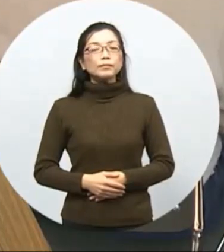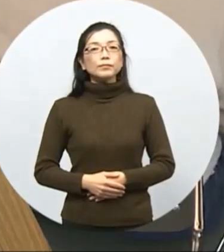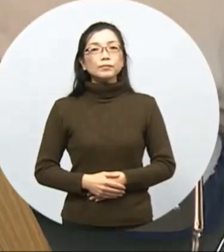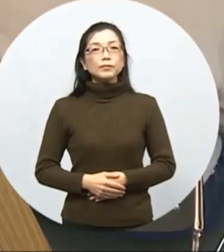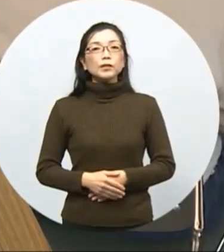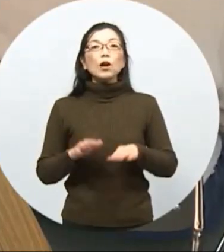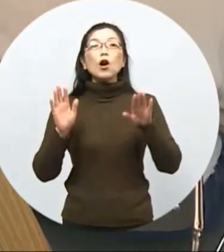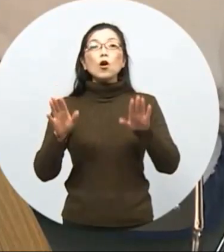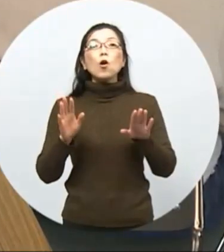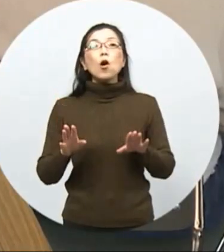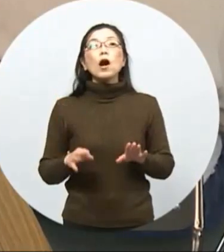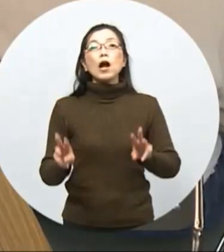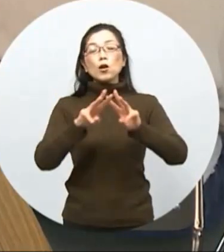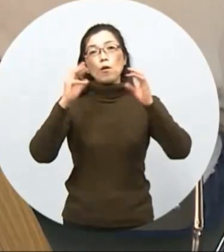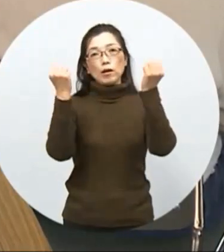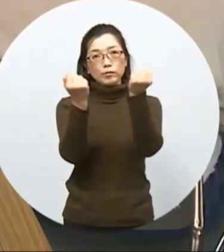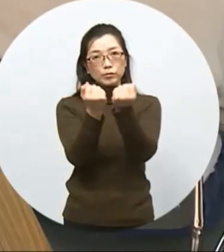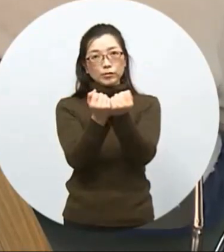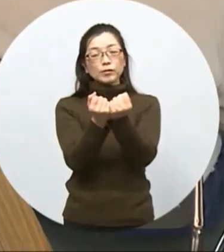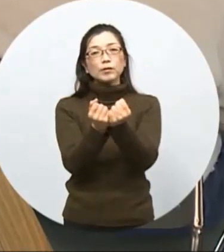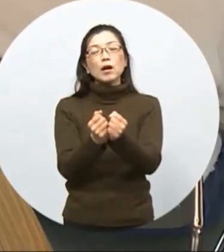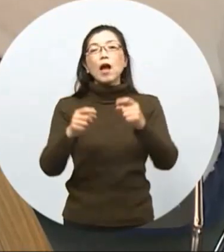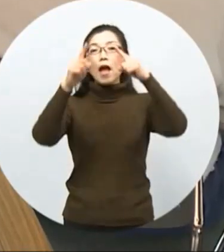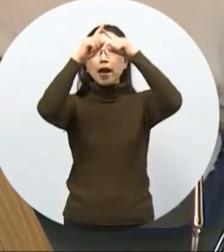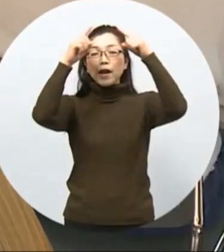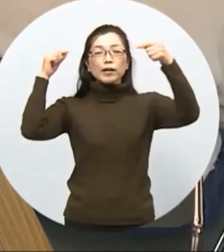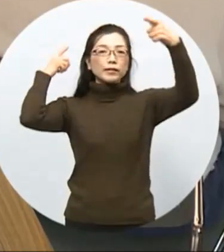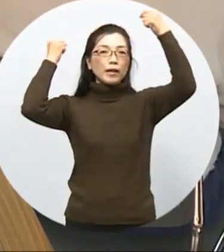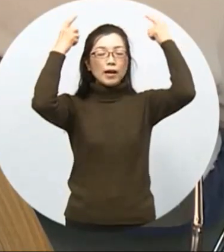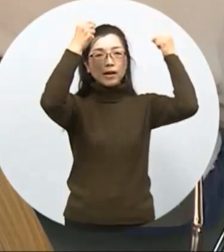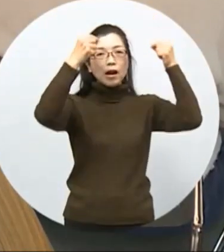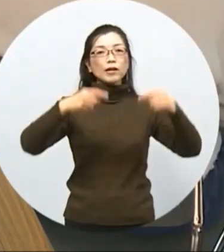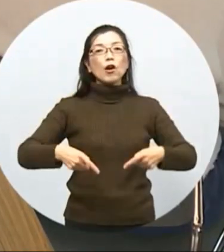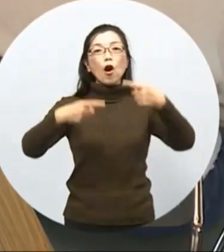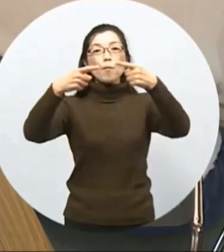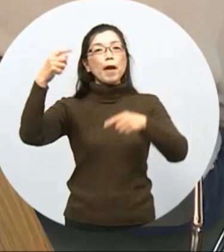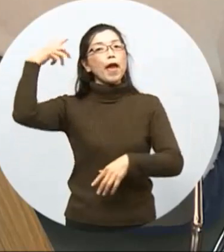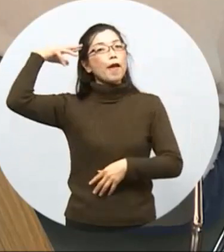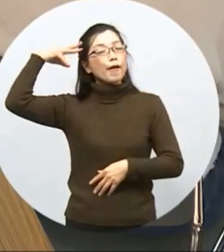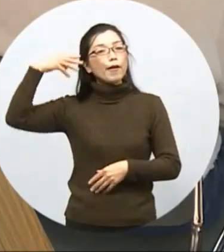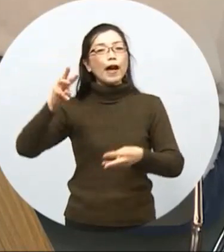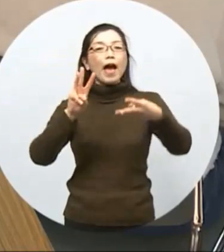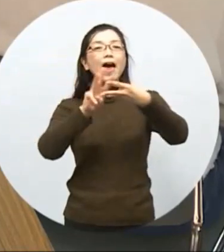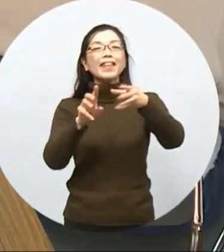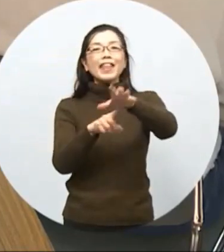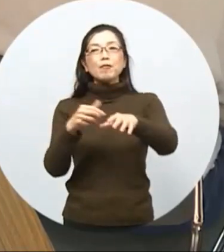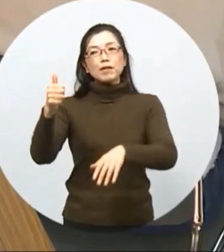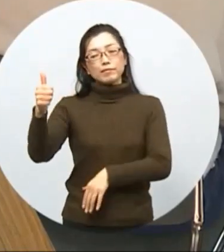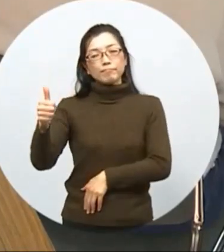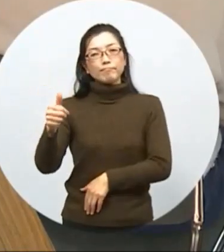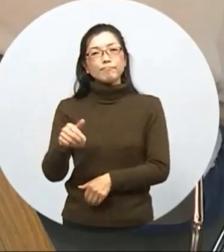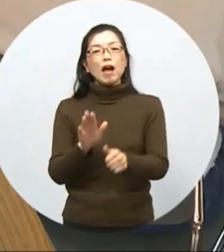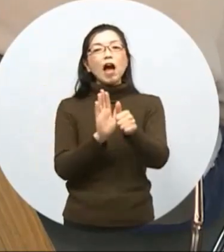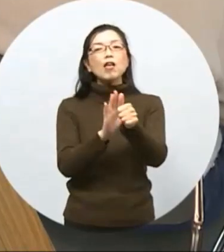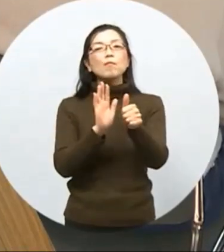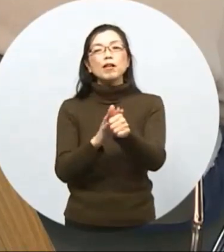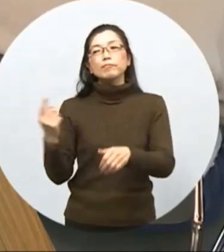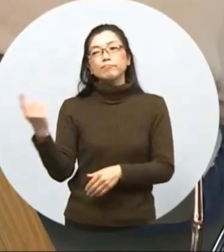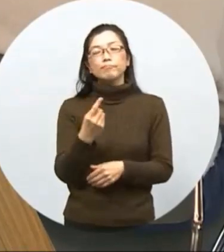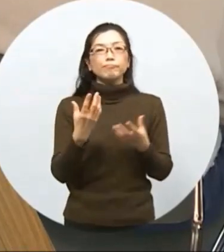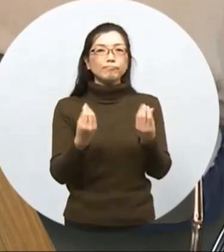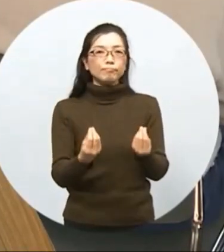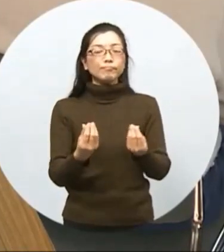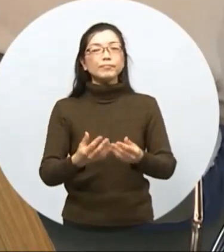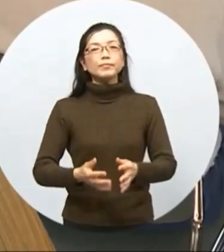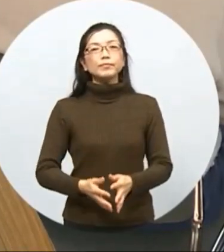また今回のワークショップには慶応義塾大学名誉教授の田村先生もアドバイザーとして参加してい